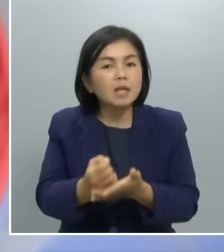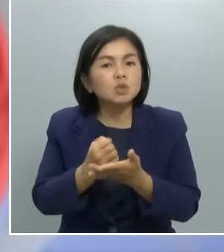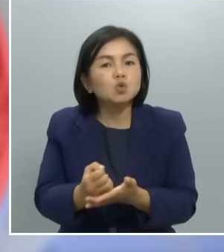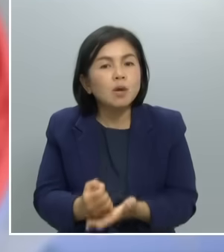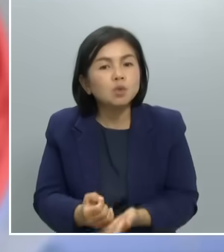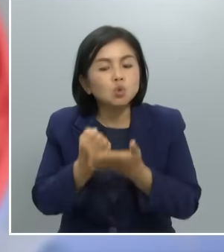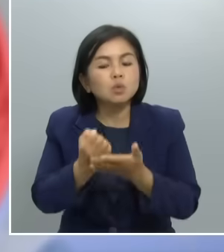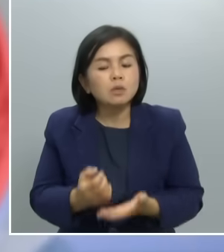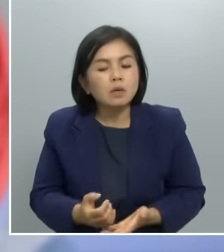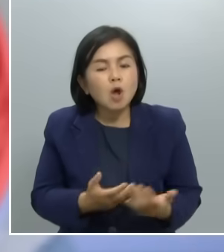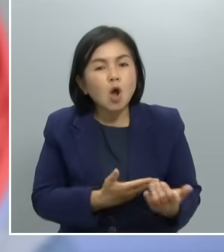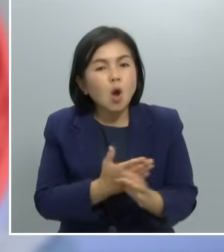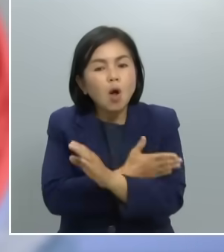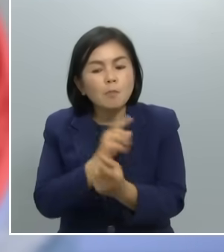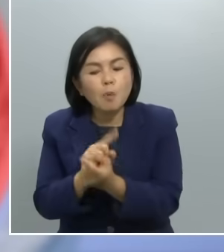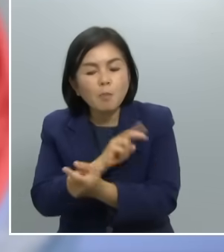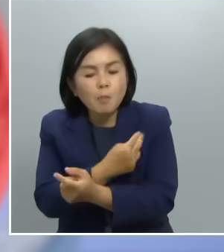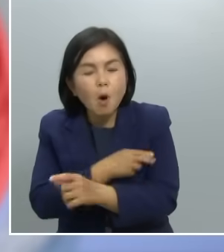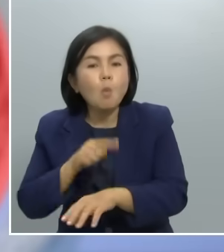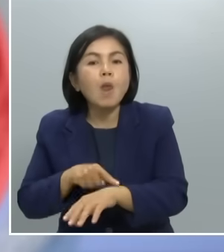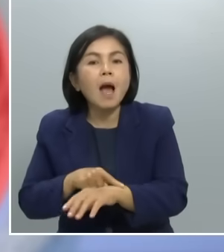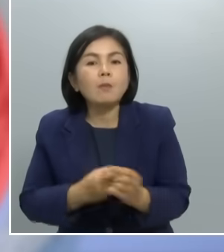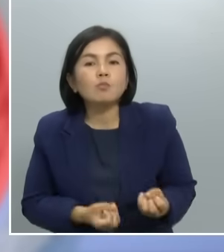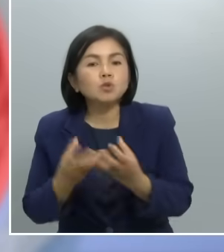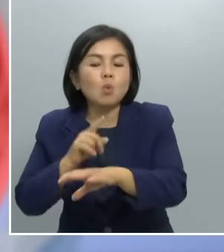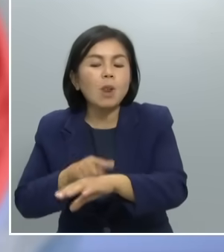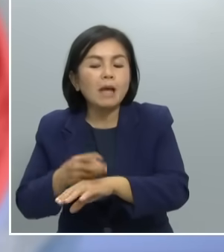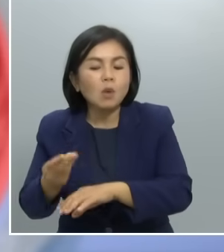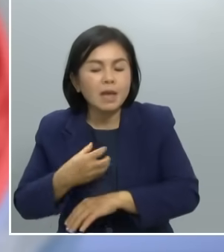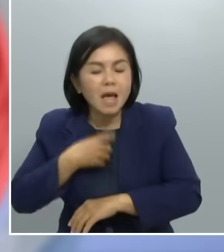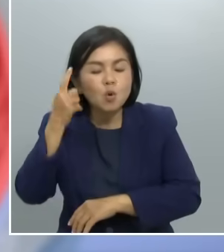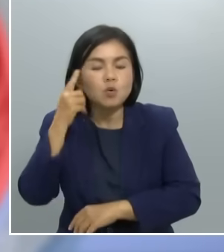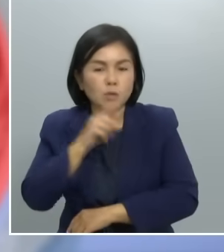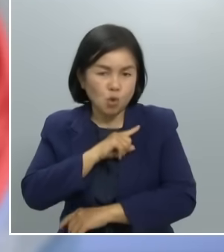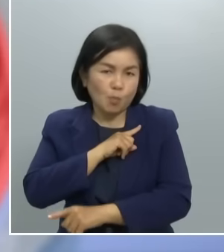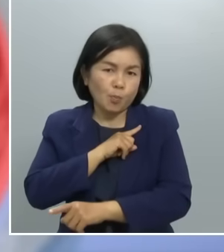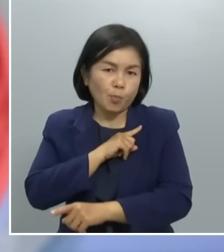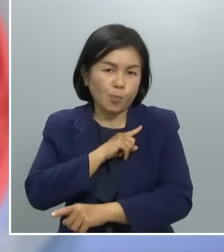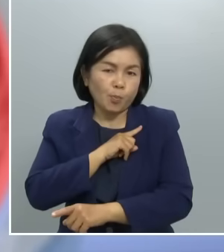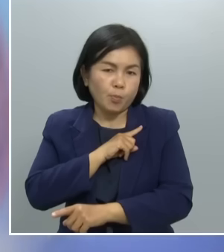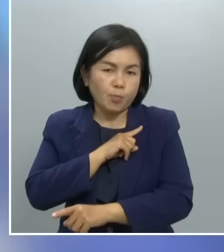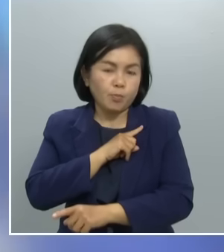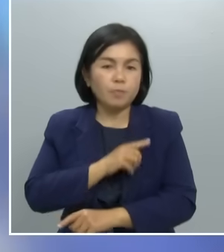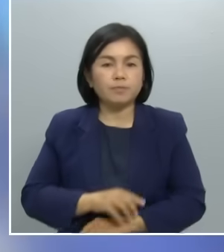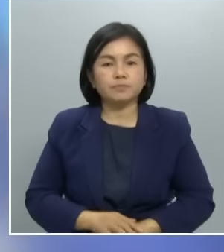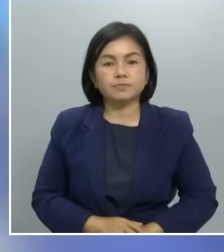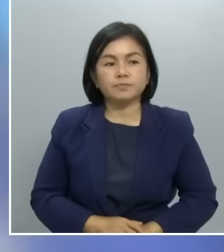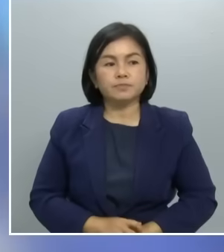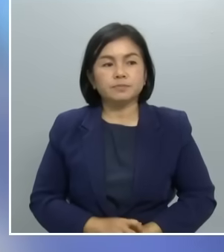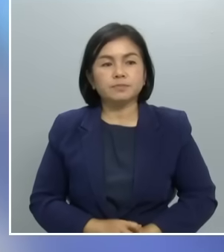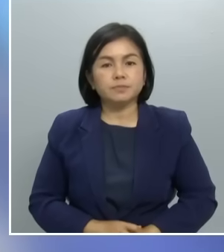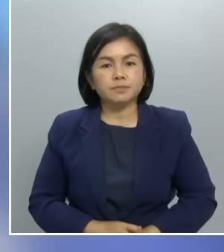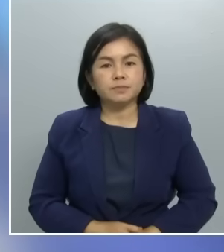ไปส่งโรงพยาบาลกระโดดก็ไปกี่โมงอยากรู้เหมือนกันค่ะก็อยากให้รับผิดชอบให้เต็มที่ค่ะ เนี่ยฮะผู้ชม